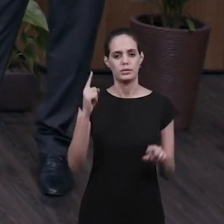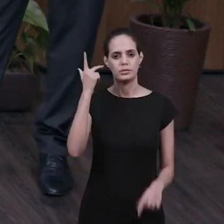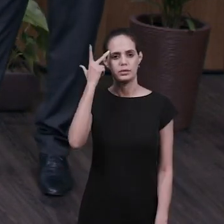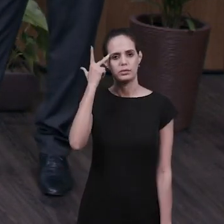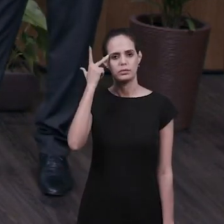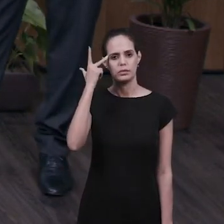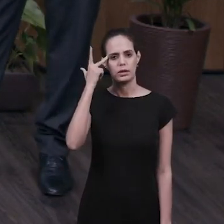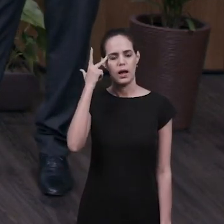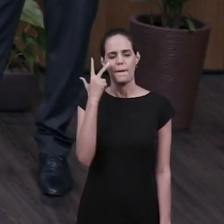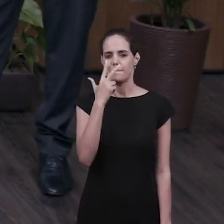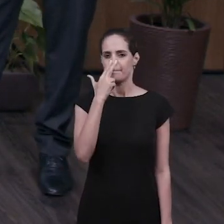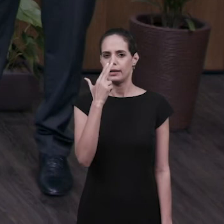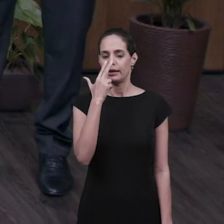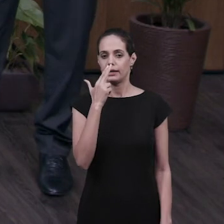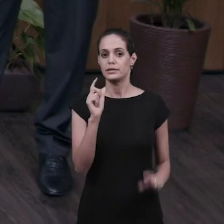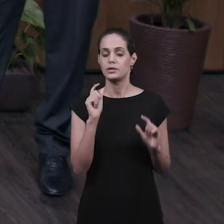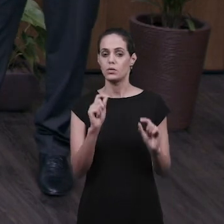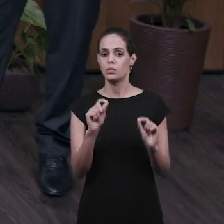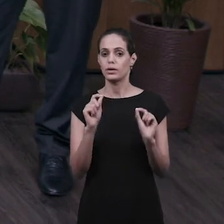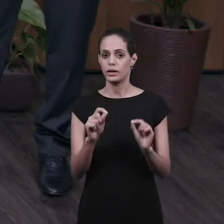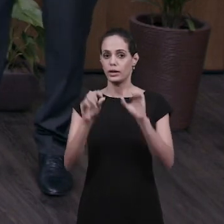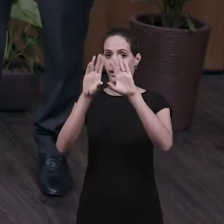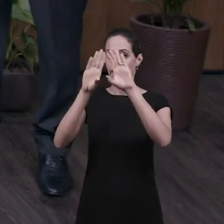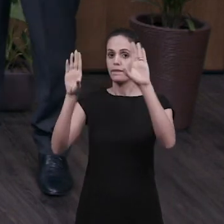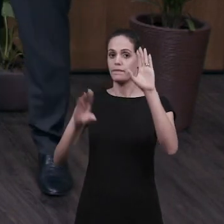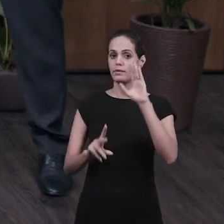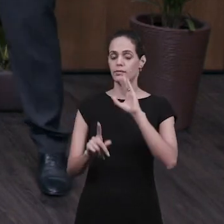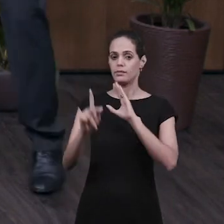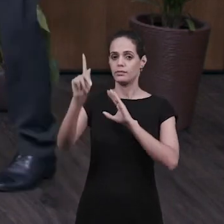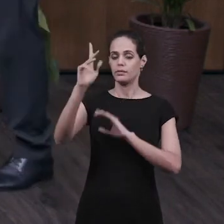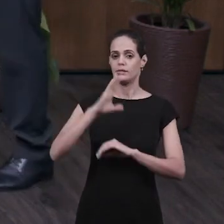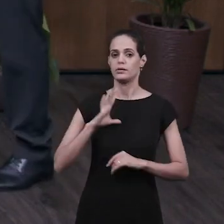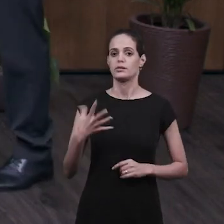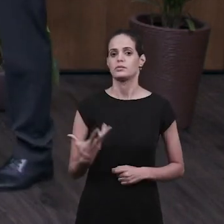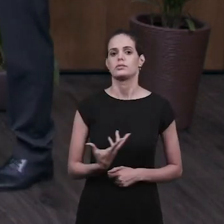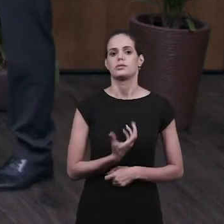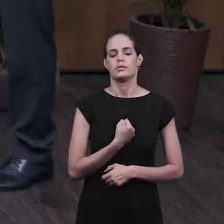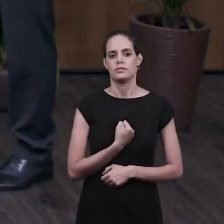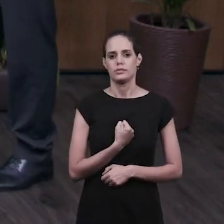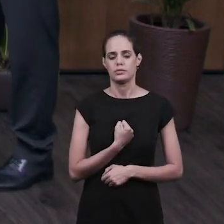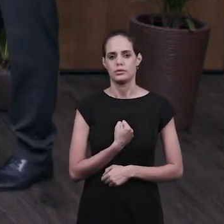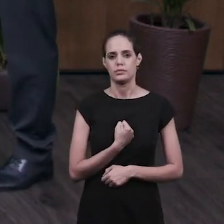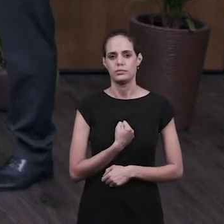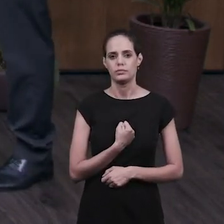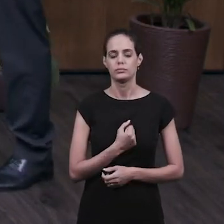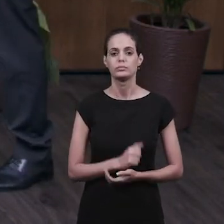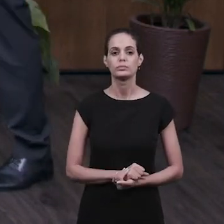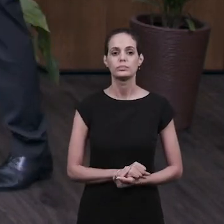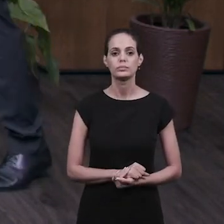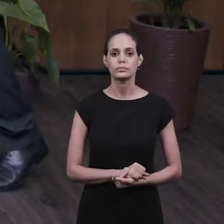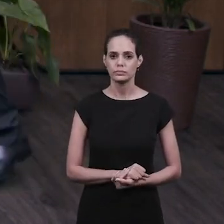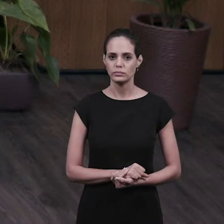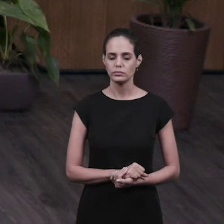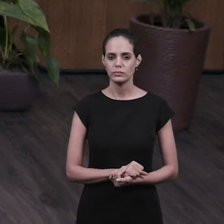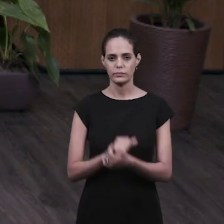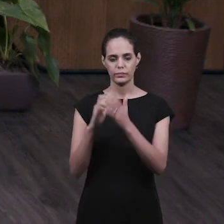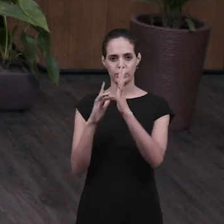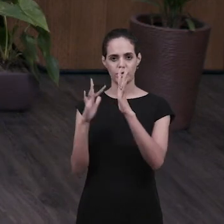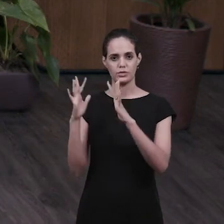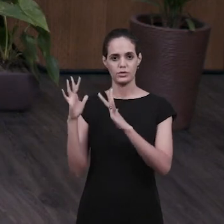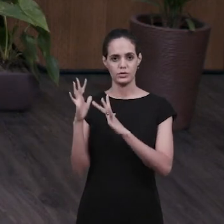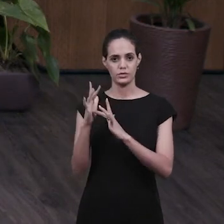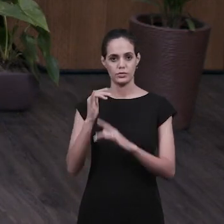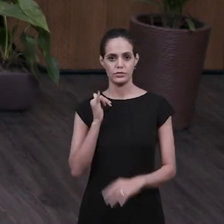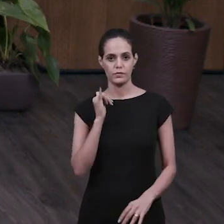mais cela naturellement converge avec la vie éternelle, avec le salut. C'est si vrai